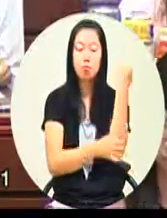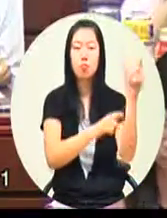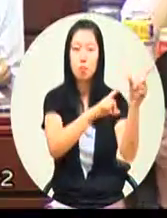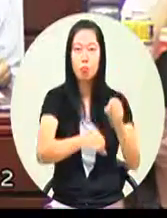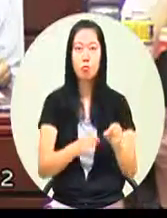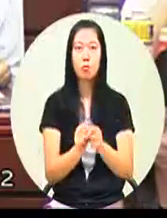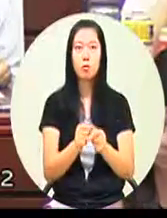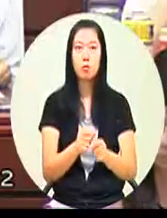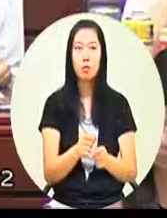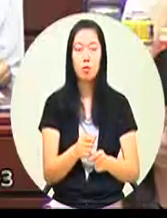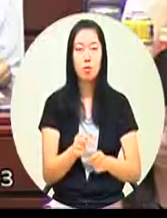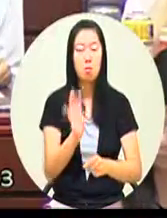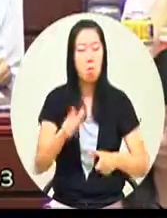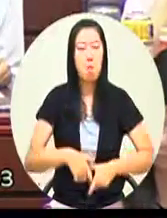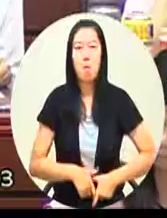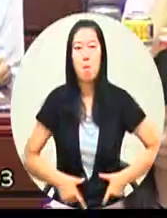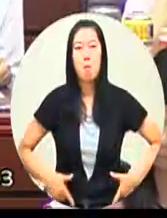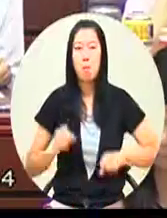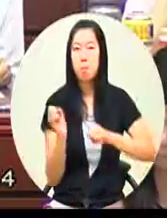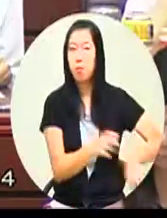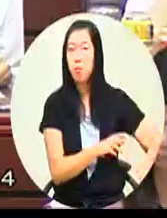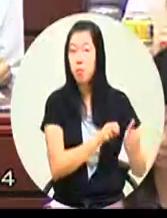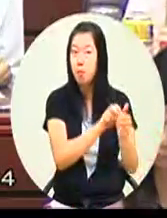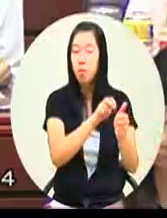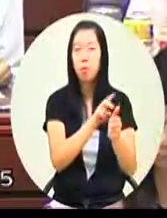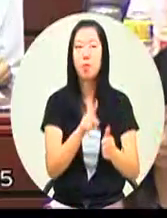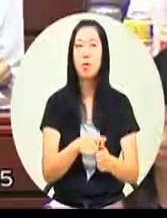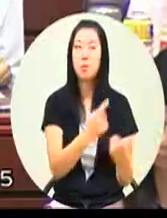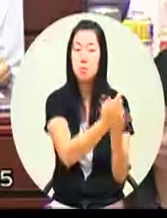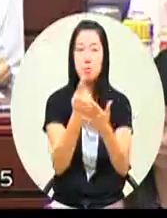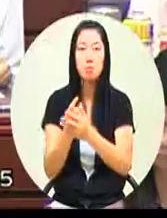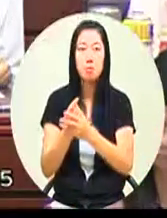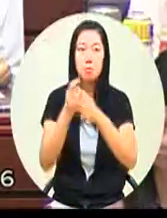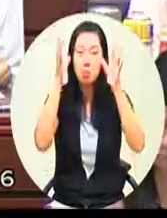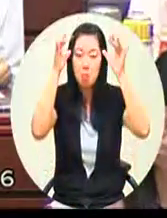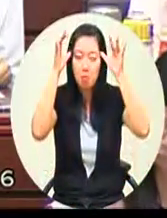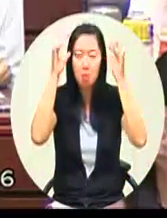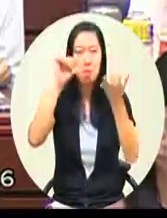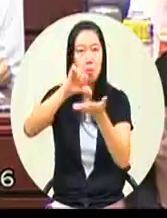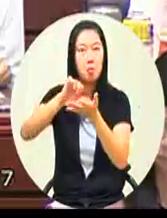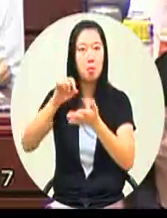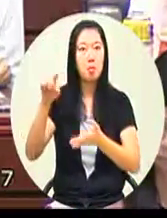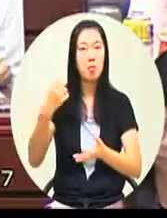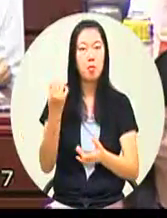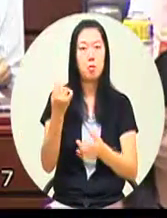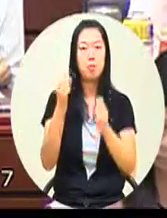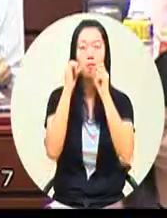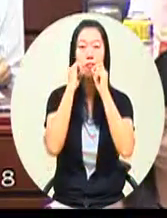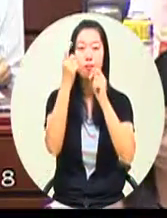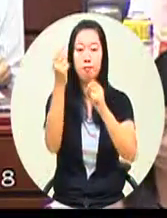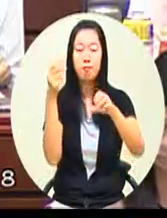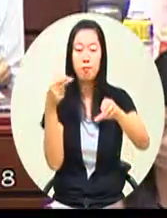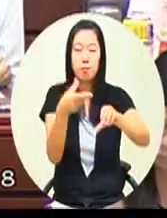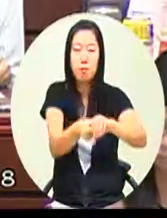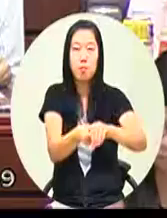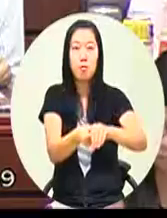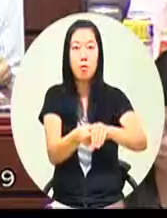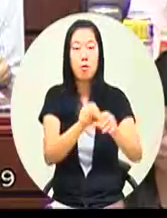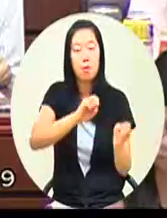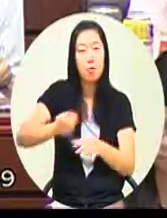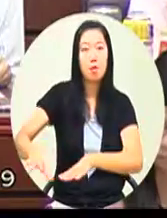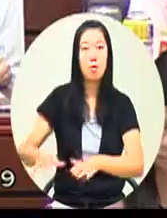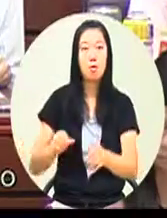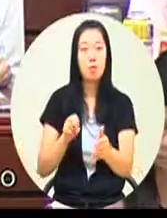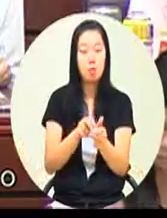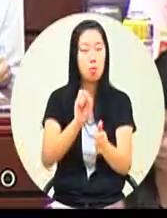弃养，绝对不敢，因为繁殖场里面每一只狗所谓的种犬呢，它一定要有晶片植入，它绝对不可能弃养。那私人